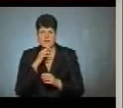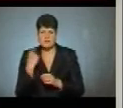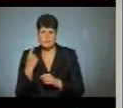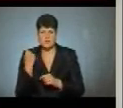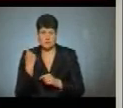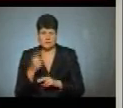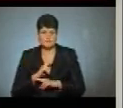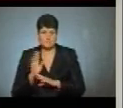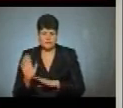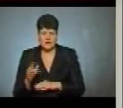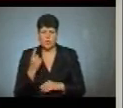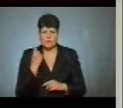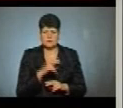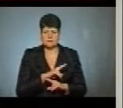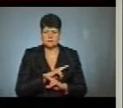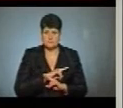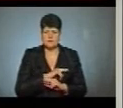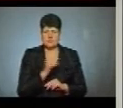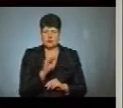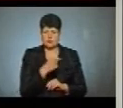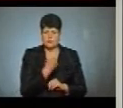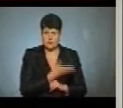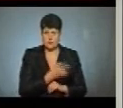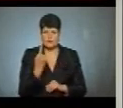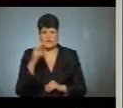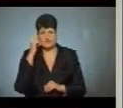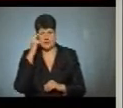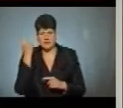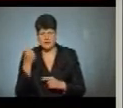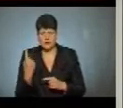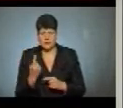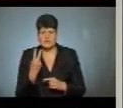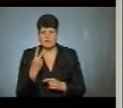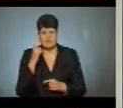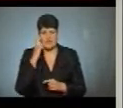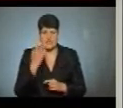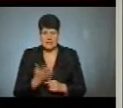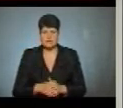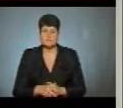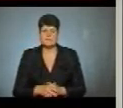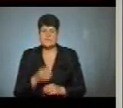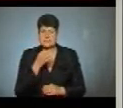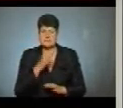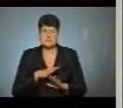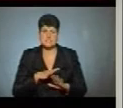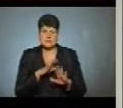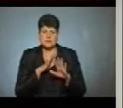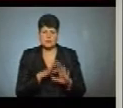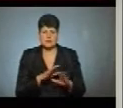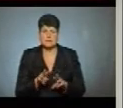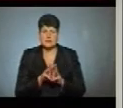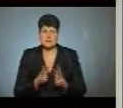них летальний, один летальний у Житомирській, один у Київській області та 2 у Києві, повідомив заступник міністра охорони